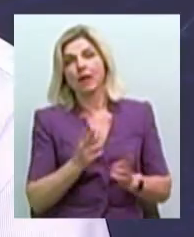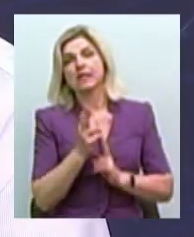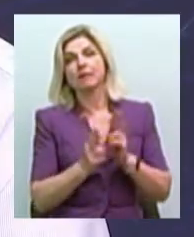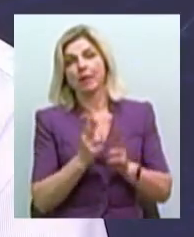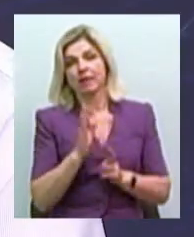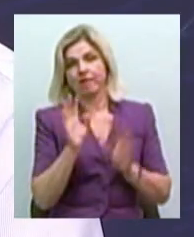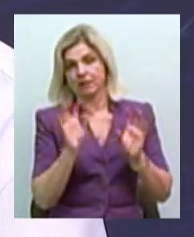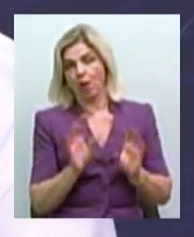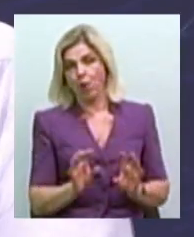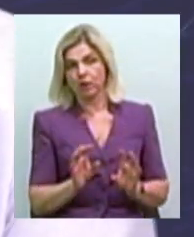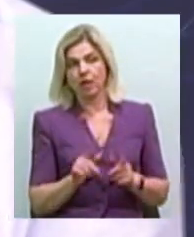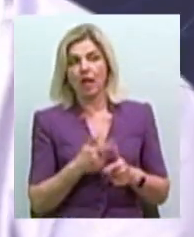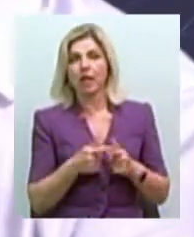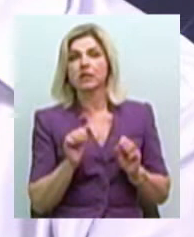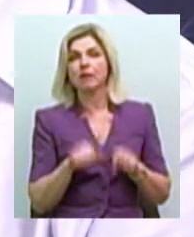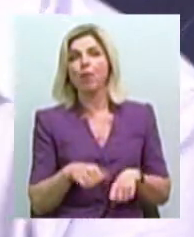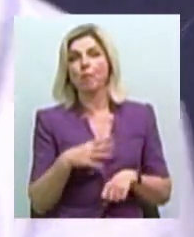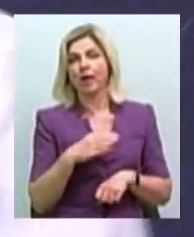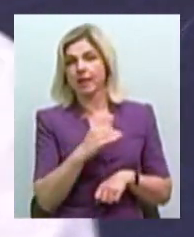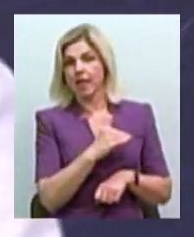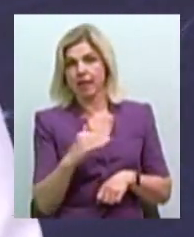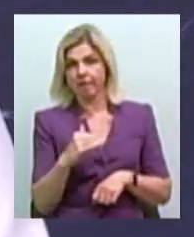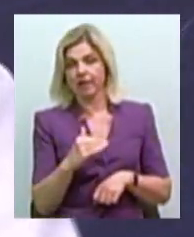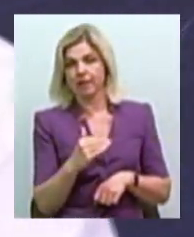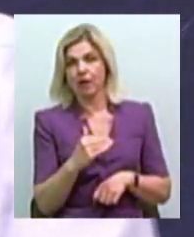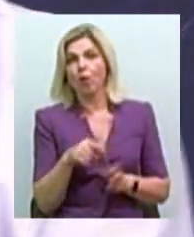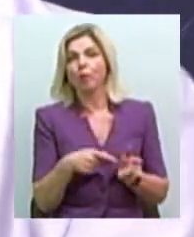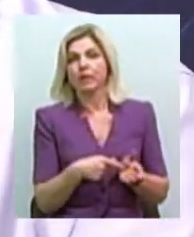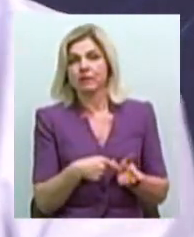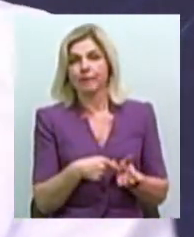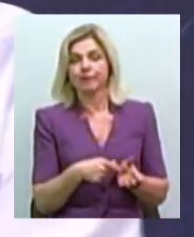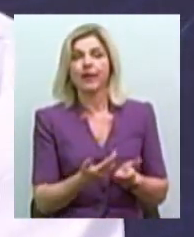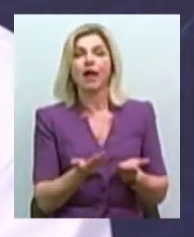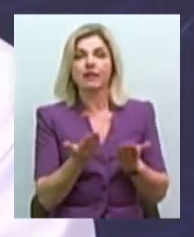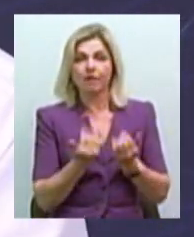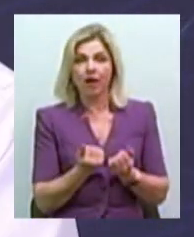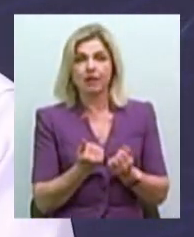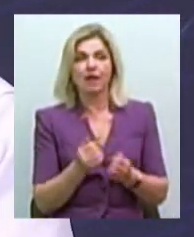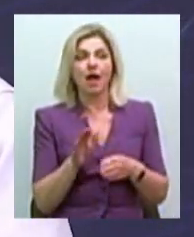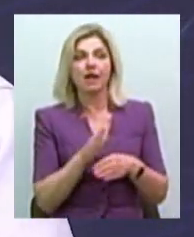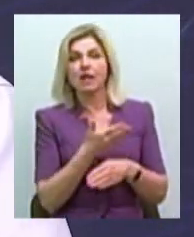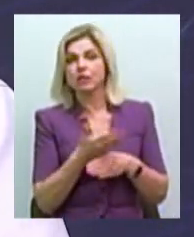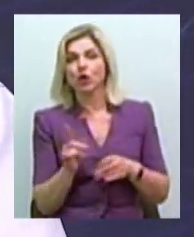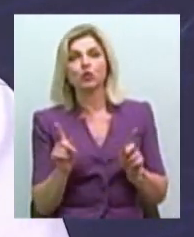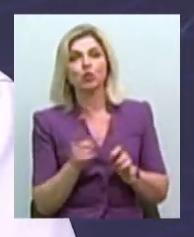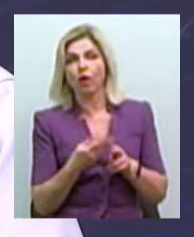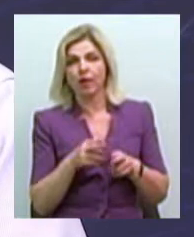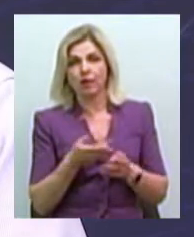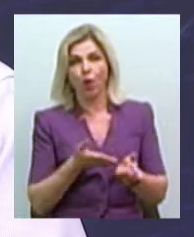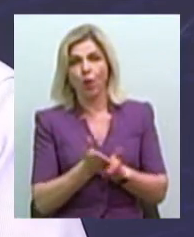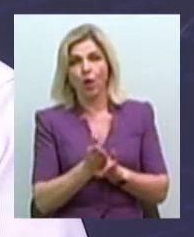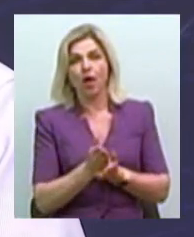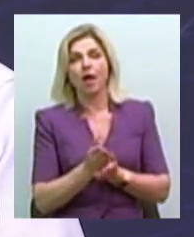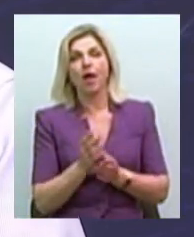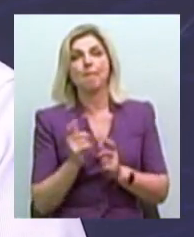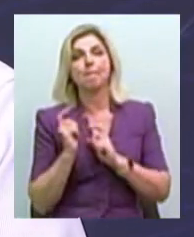закон? Чи це може бути на рівні уряду прийнято? Ну, давайте розділимо, що таке вообще эта отрасль, да, перевалка грузов.